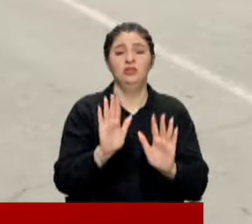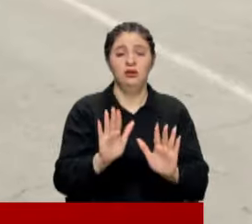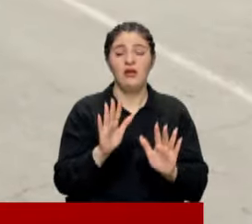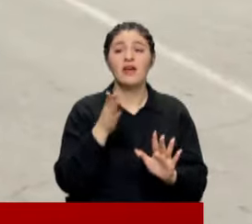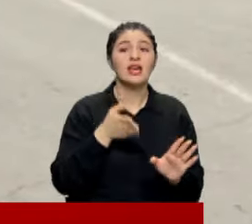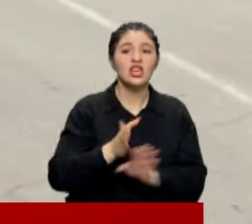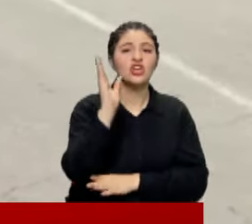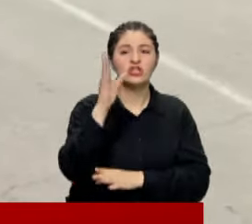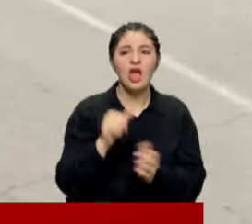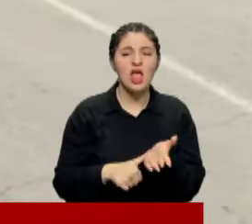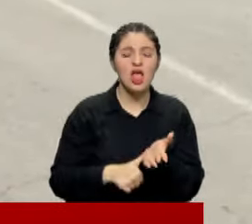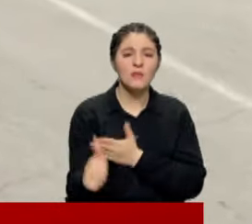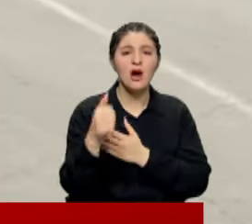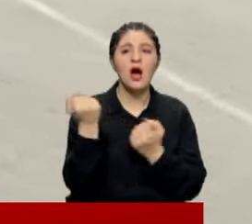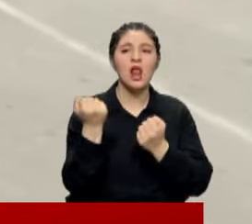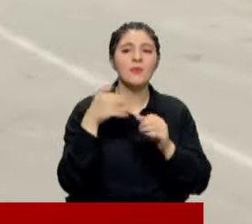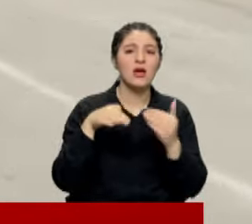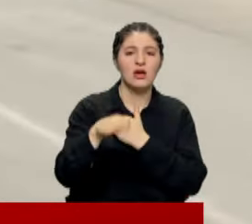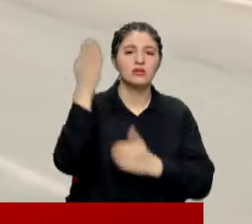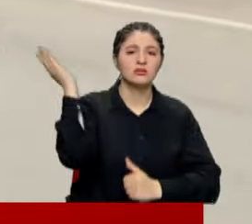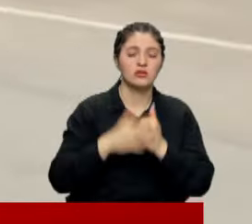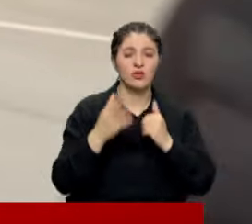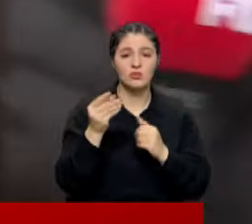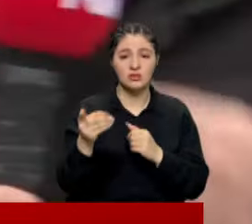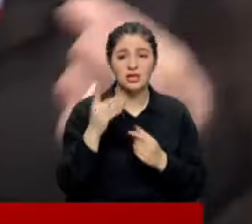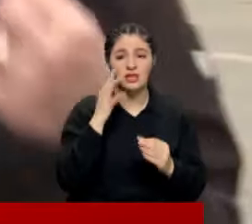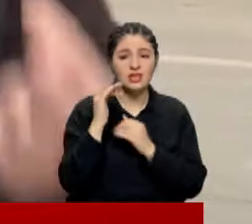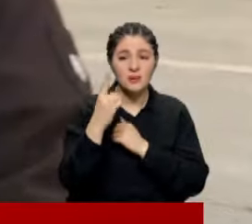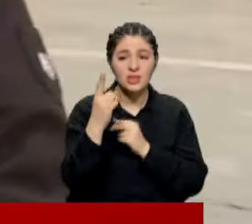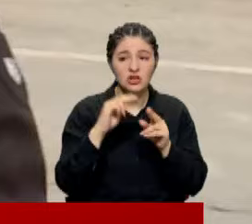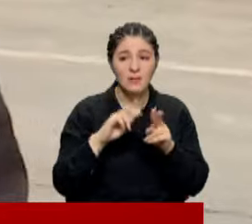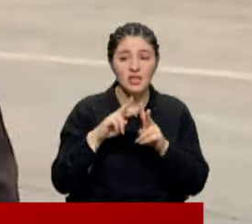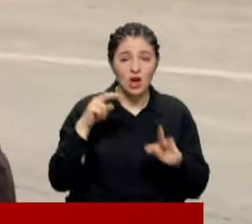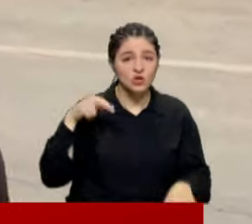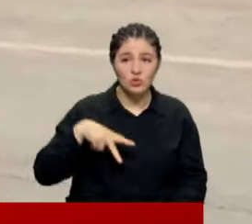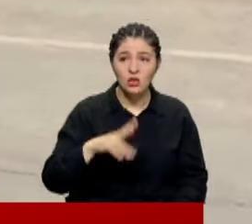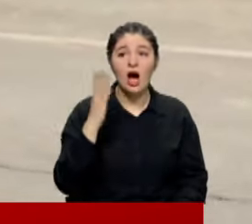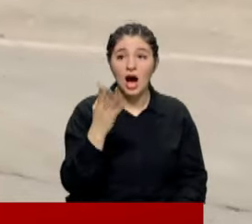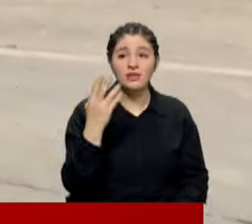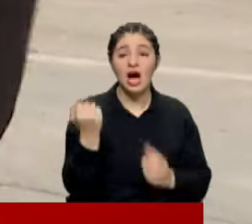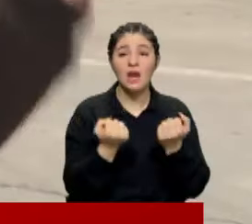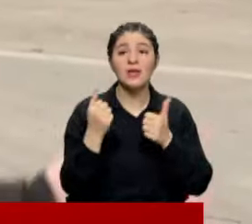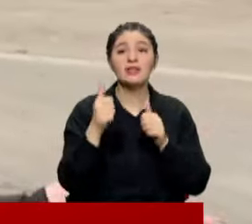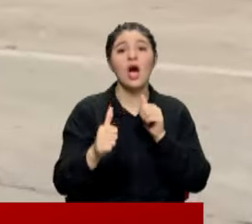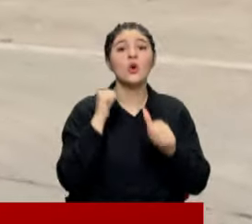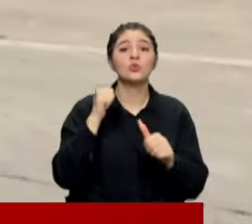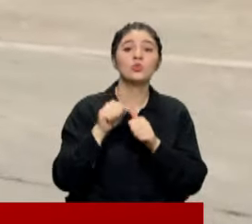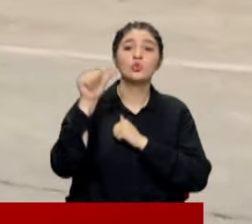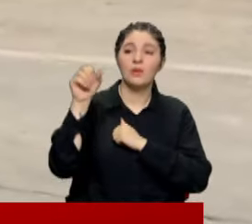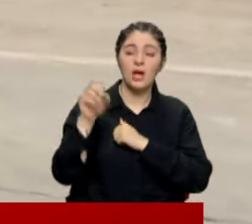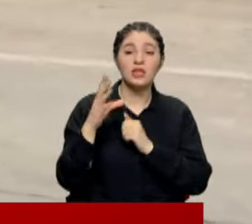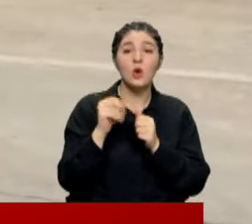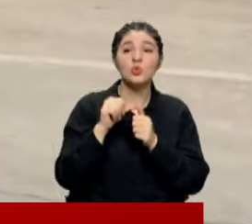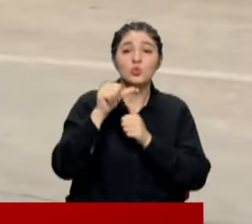gidiş yolunun tamamen araç trafiğine kapatılması. İnsanlar 1 kilometrelik yolu, hatta arabalarını daha geriye bırakanlar